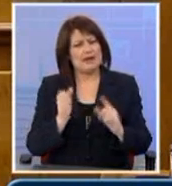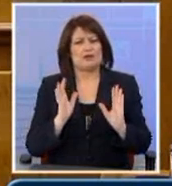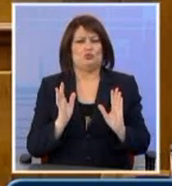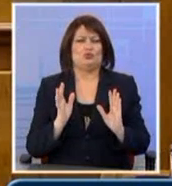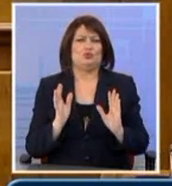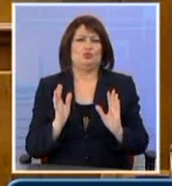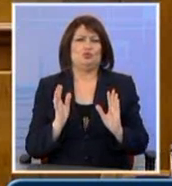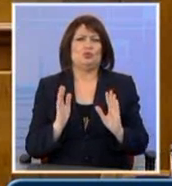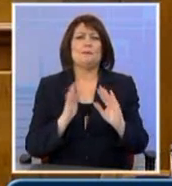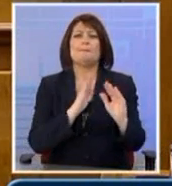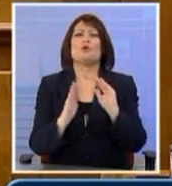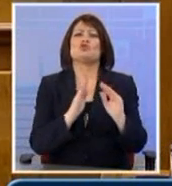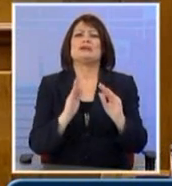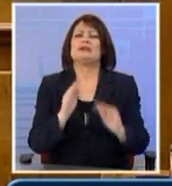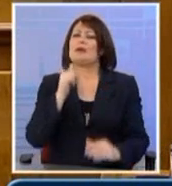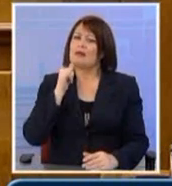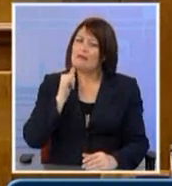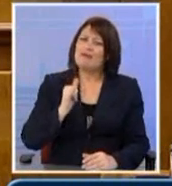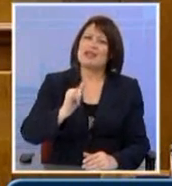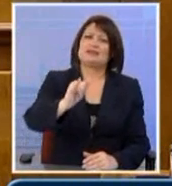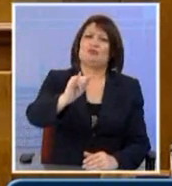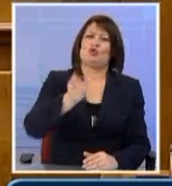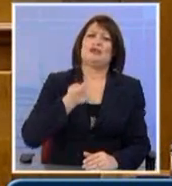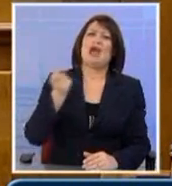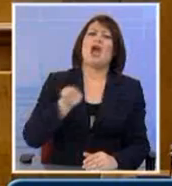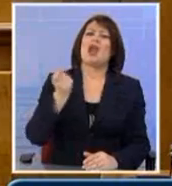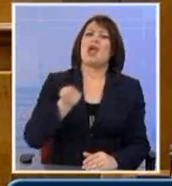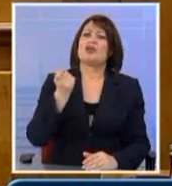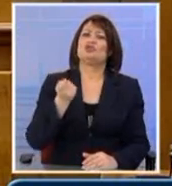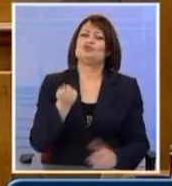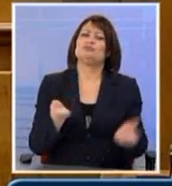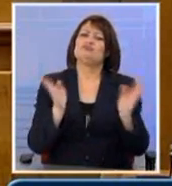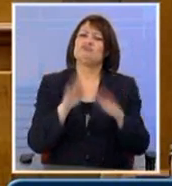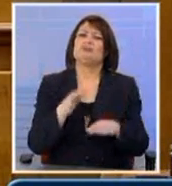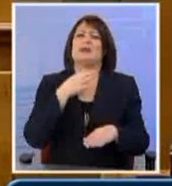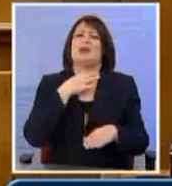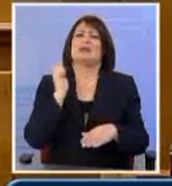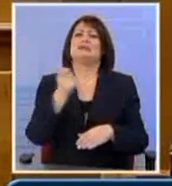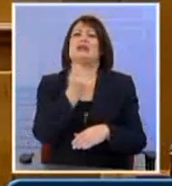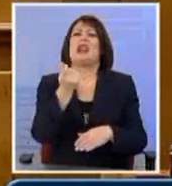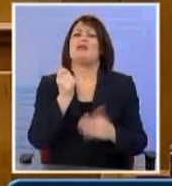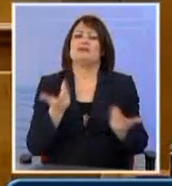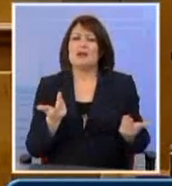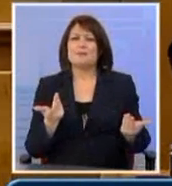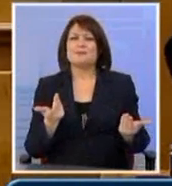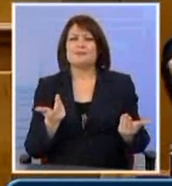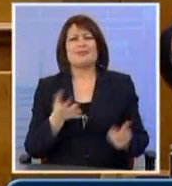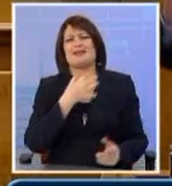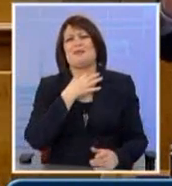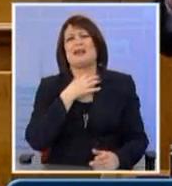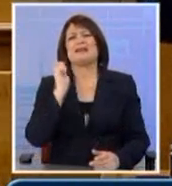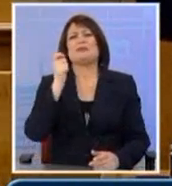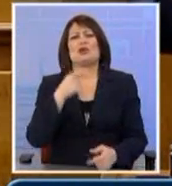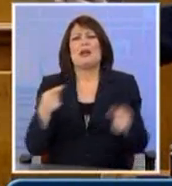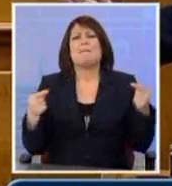την διασφάλιση της βιωσιμότητας και για την πλήρη κάλυψη των χρηματοδοτικών αναγκών χωρίς πολιτική